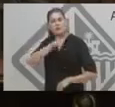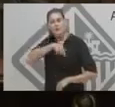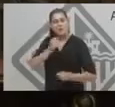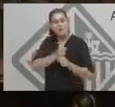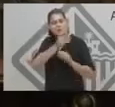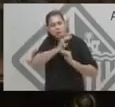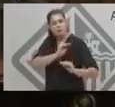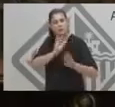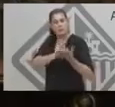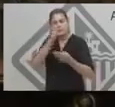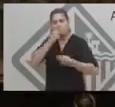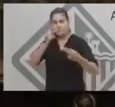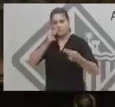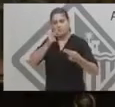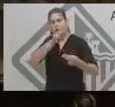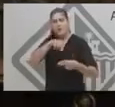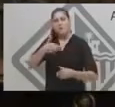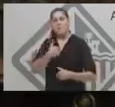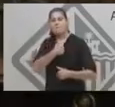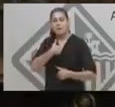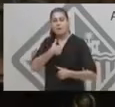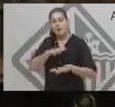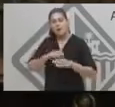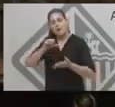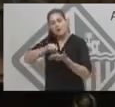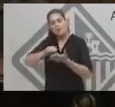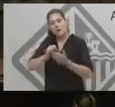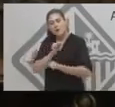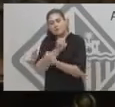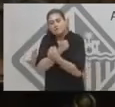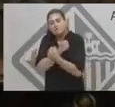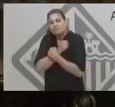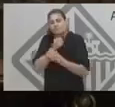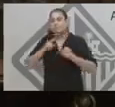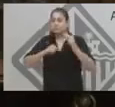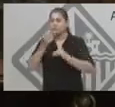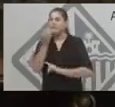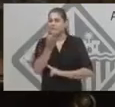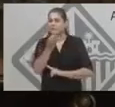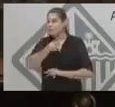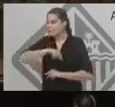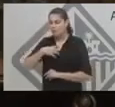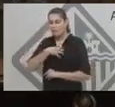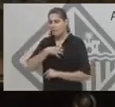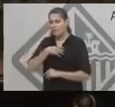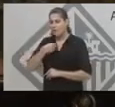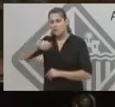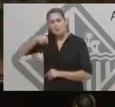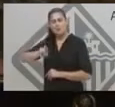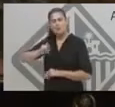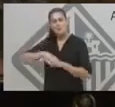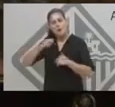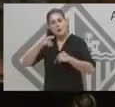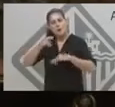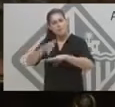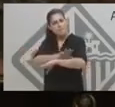servidors públics i del seu paper essencial en la construcció d'aquesta ciutat estimada. Tenim els millors funcionaris per fer de Palma la ciutat que tots